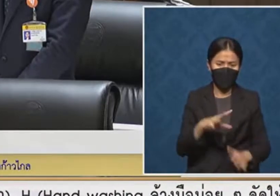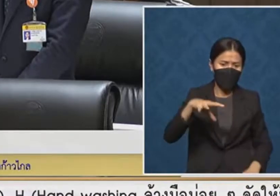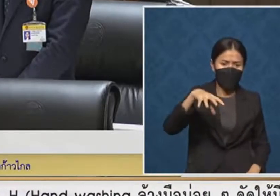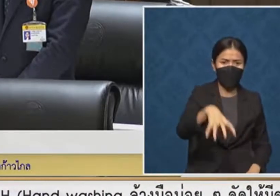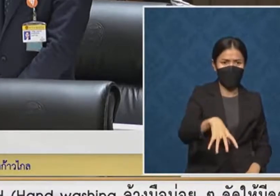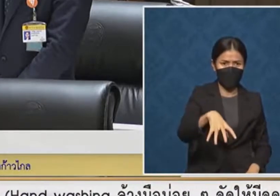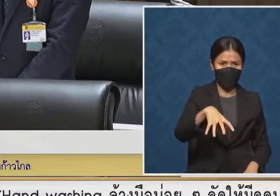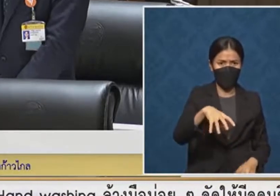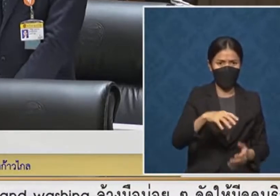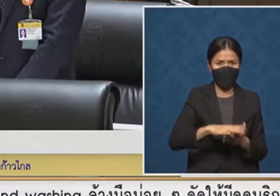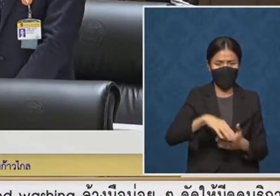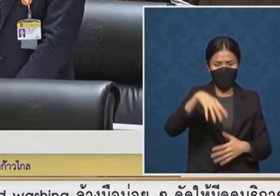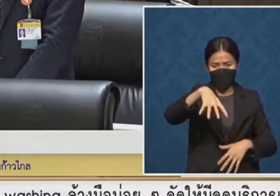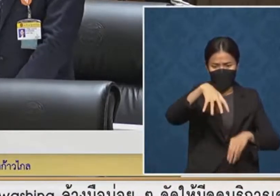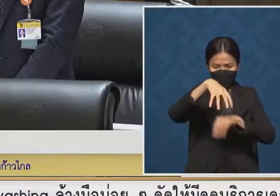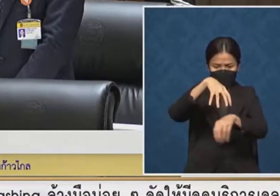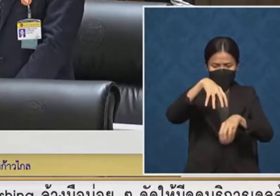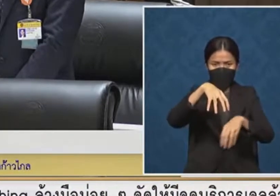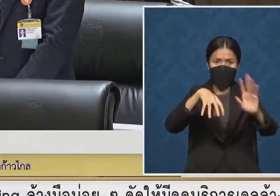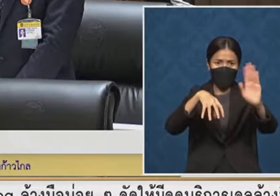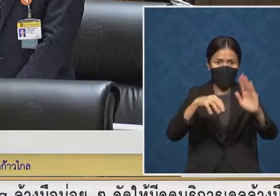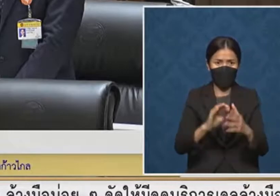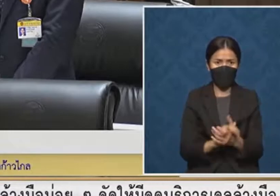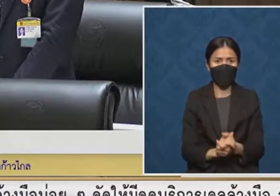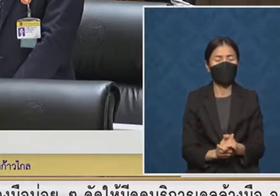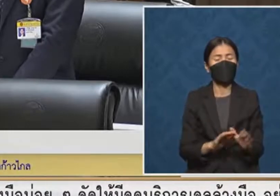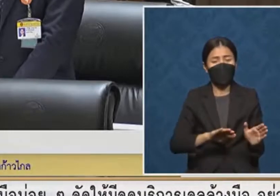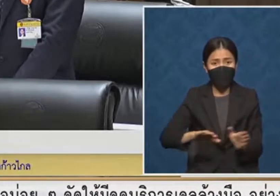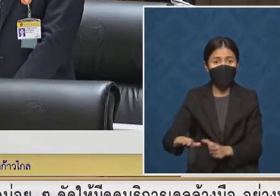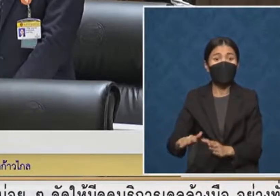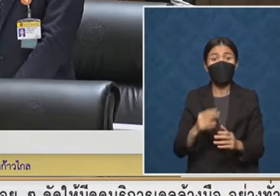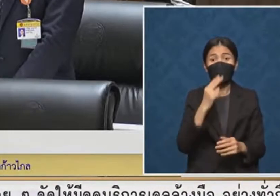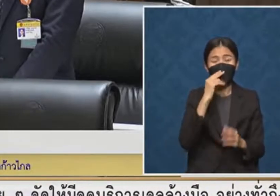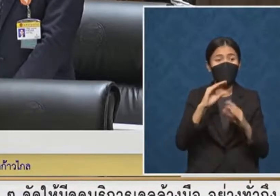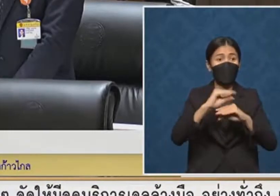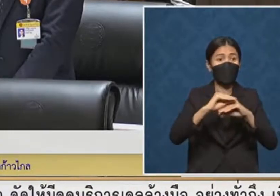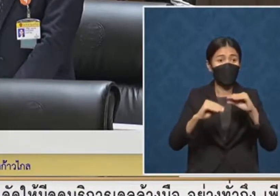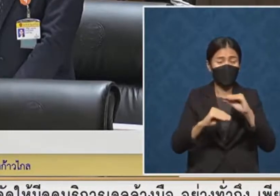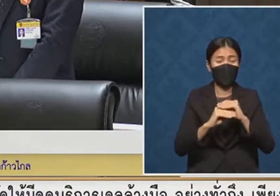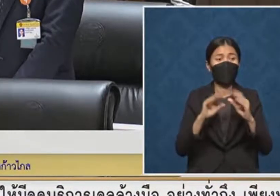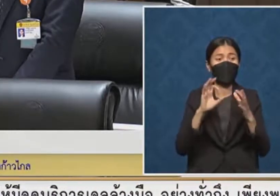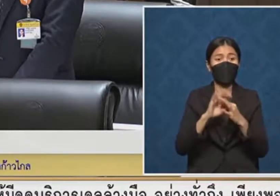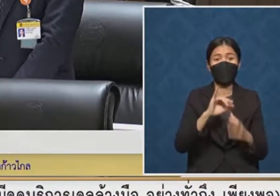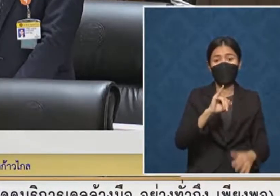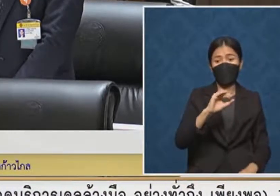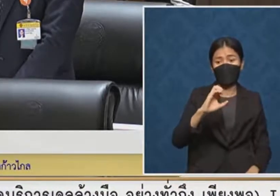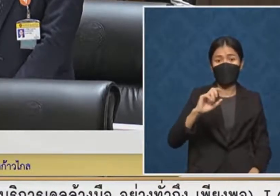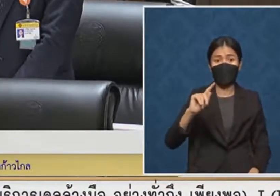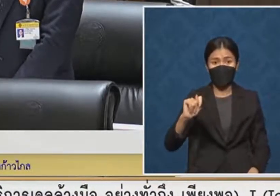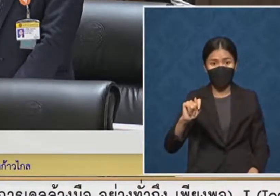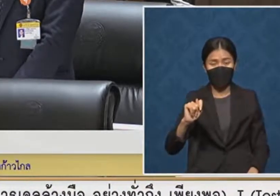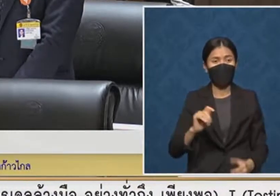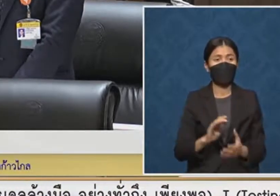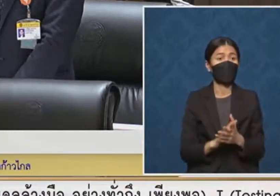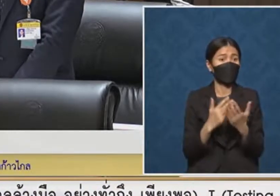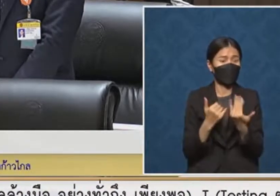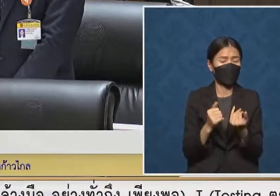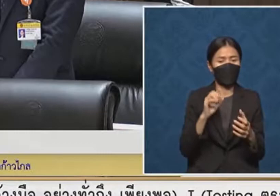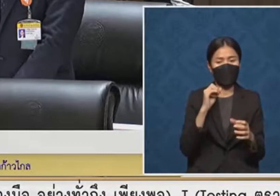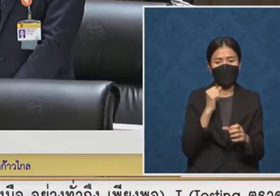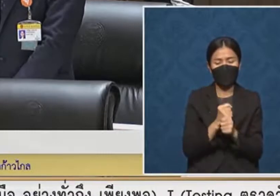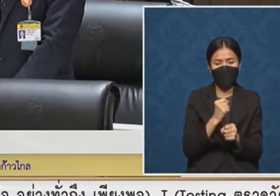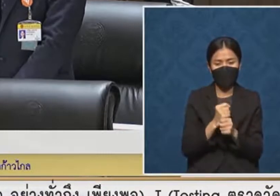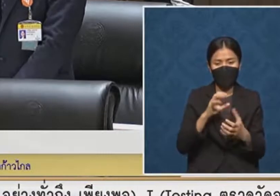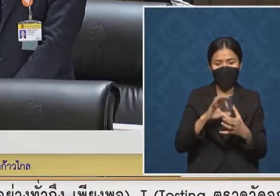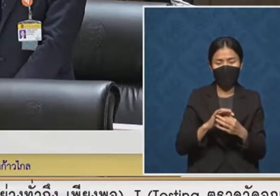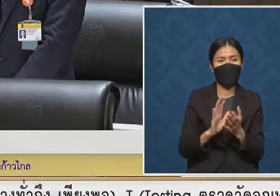ศมาดเร ICTครั โครงกสำนักที่สำนเลขาที่การขโนติจะทำพันาระบบความปลอภัยจากการคกคามทางไเบ